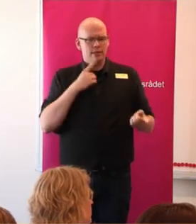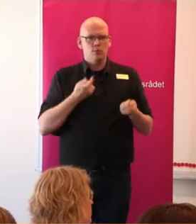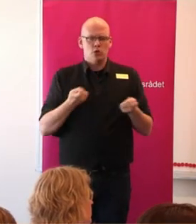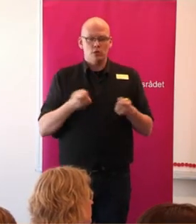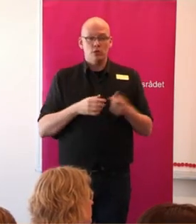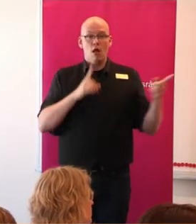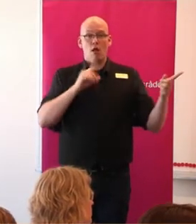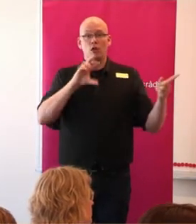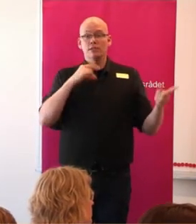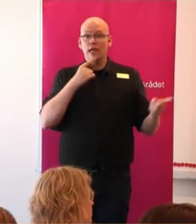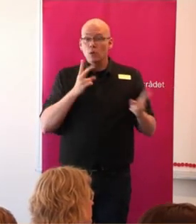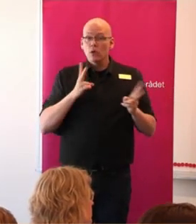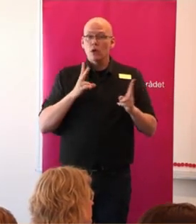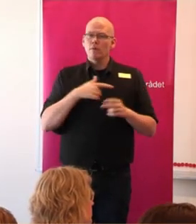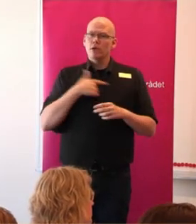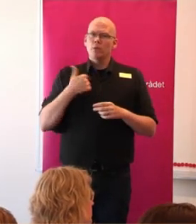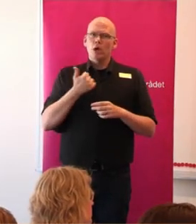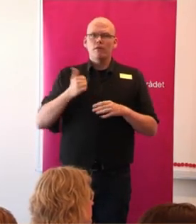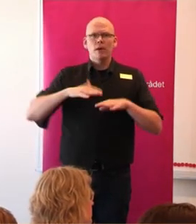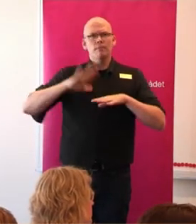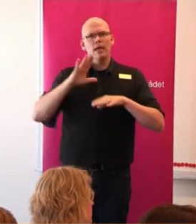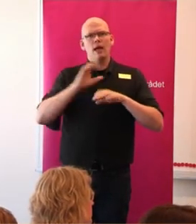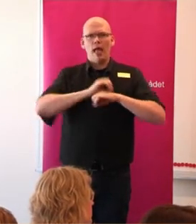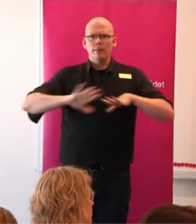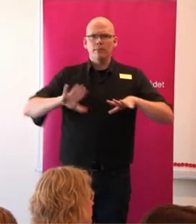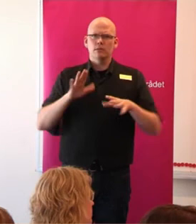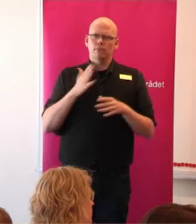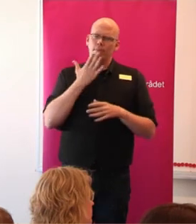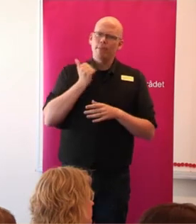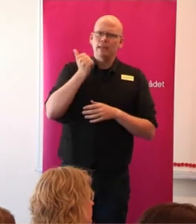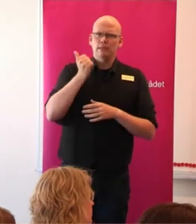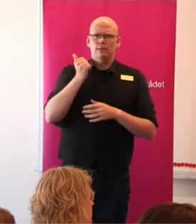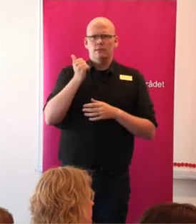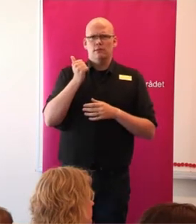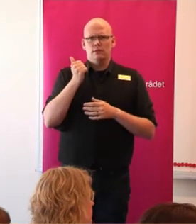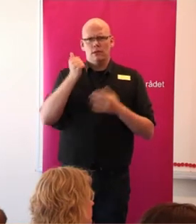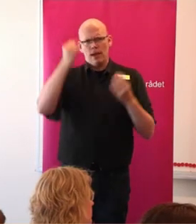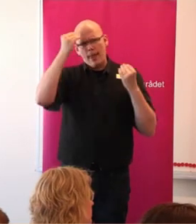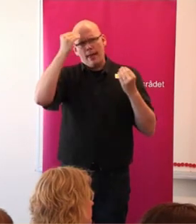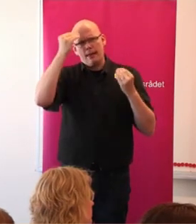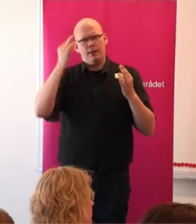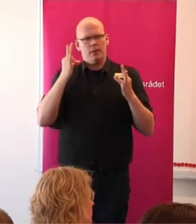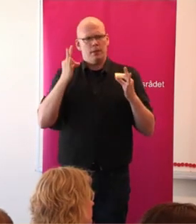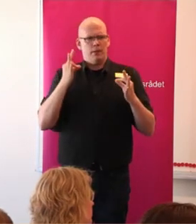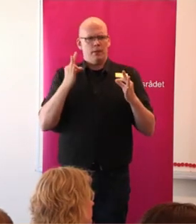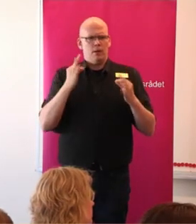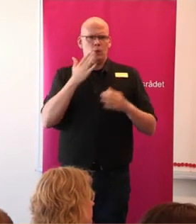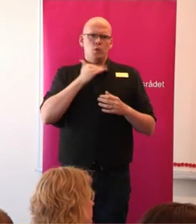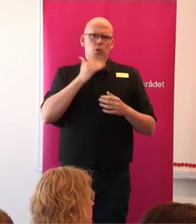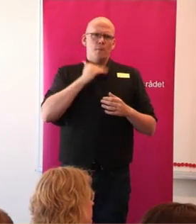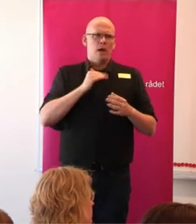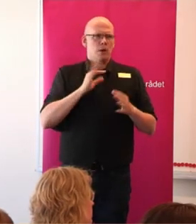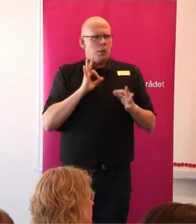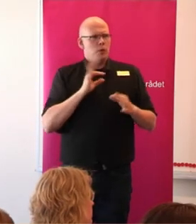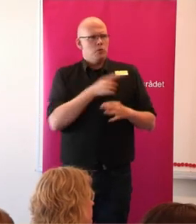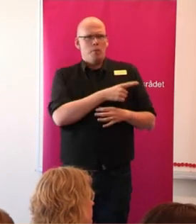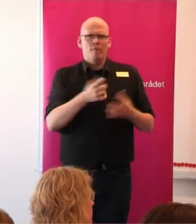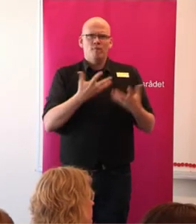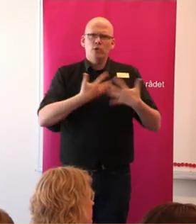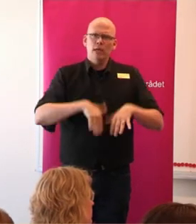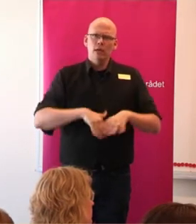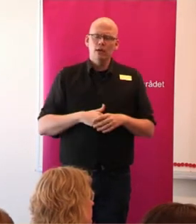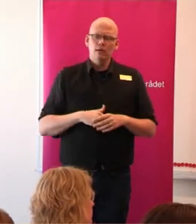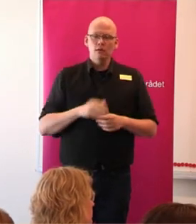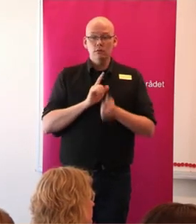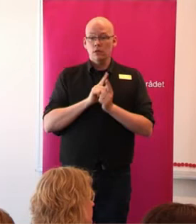till att vi behöver bli bättre generellt på att lära oss om ungdomar. Och att det är så att man kanske